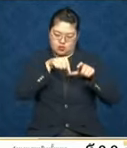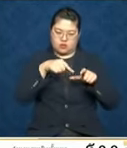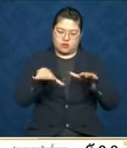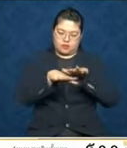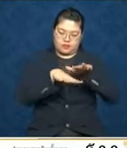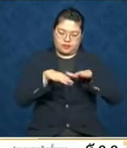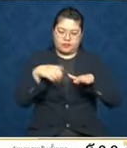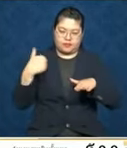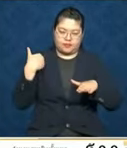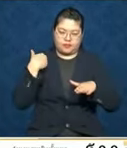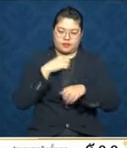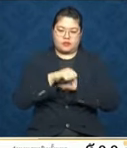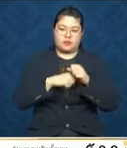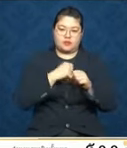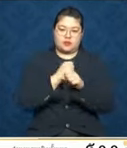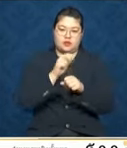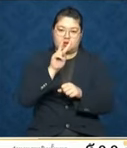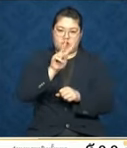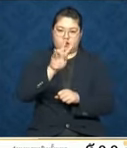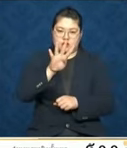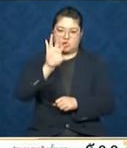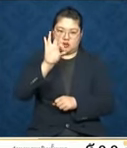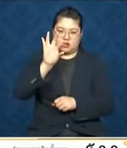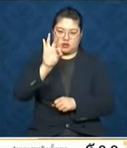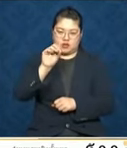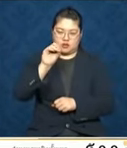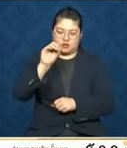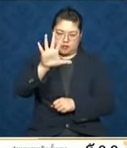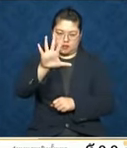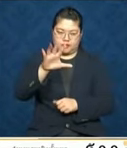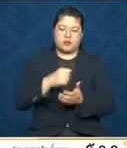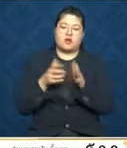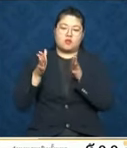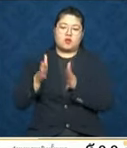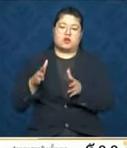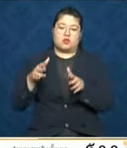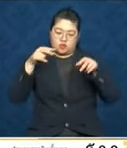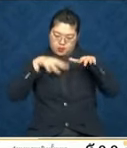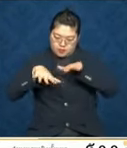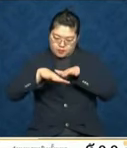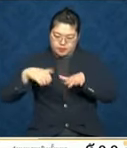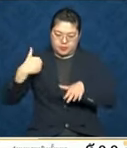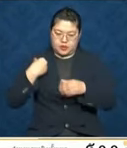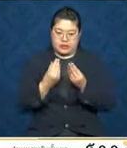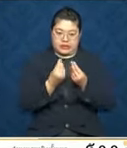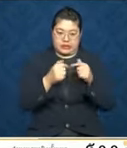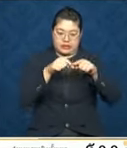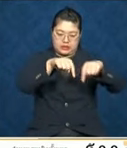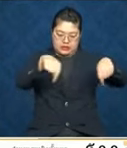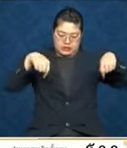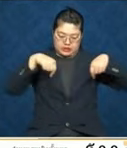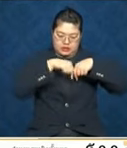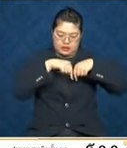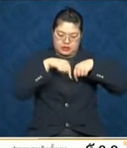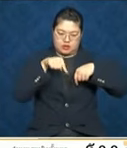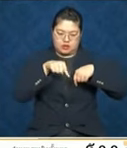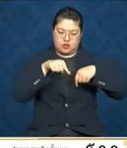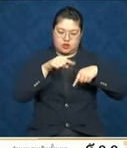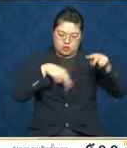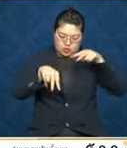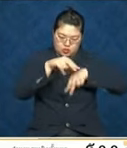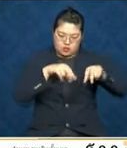อ2495รวมทั้งเอกสารสิทธิ์รวมถึงพยานบุคคลว่าที่ดินแปลงที่ได้นำเดินพิสูจน์สิทธิ์นั้นส